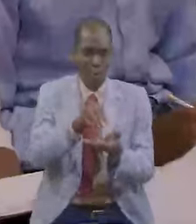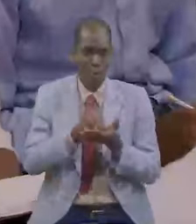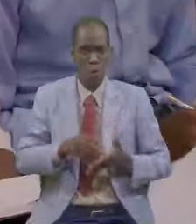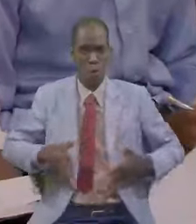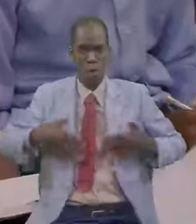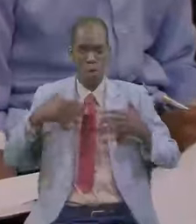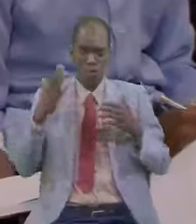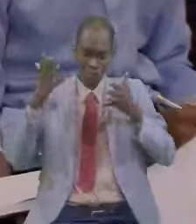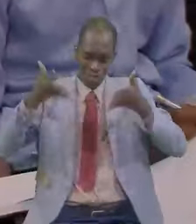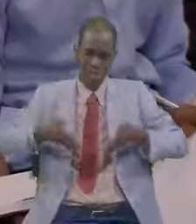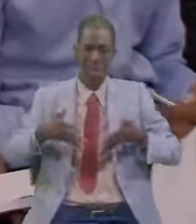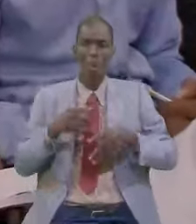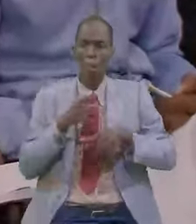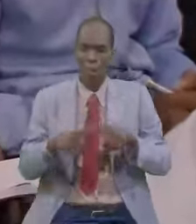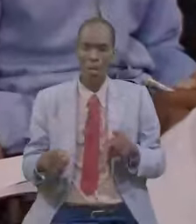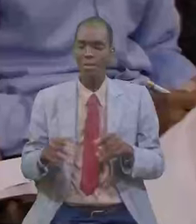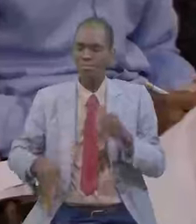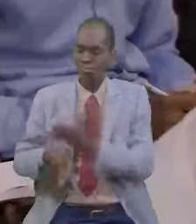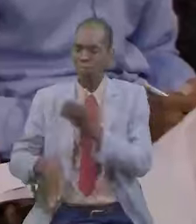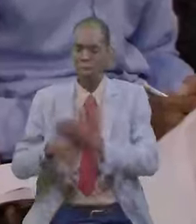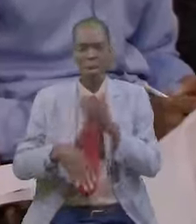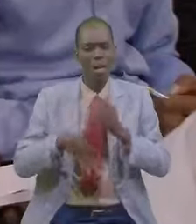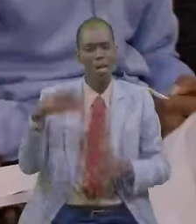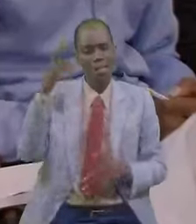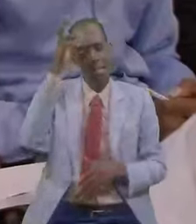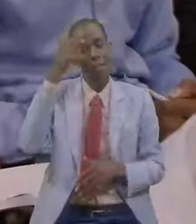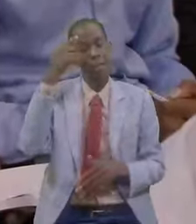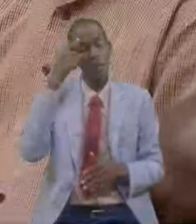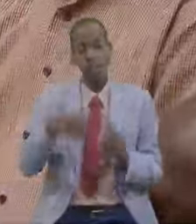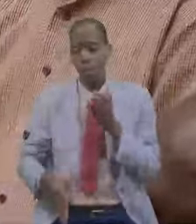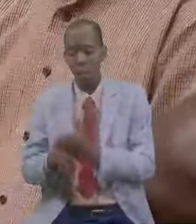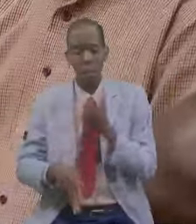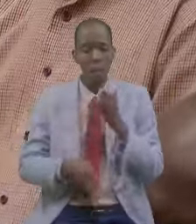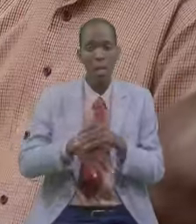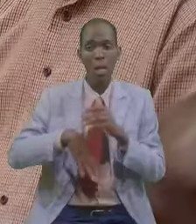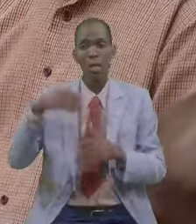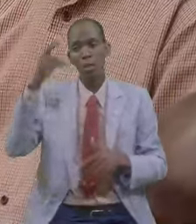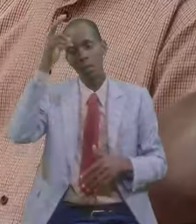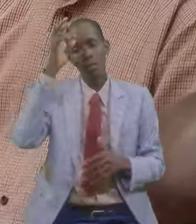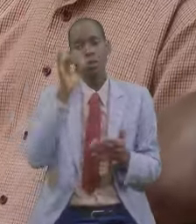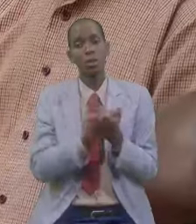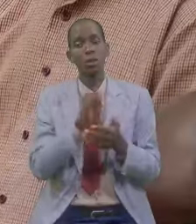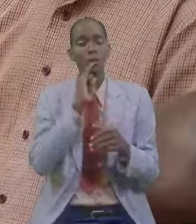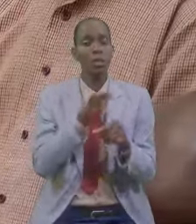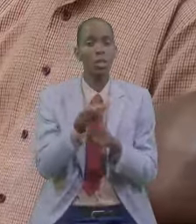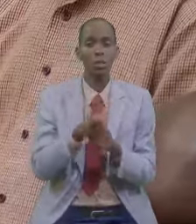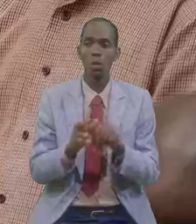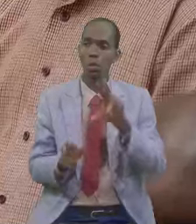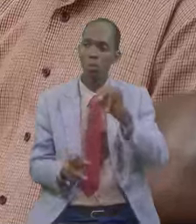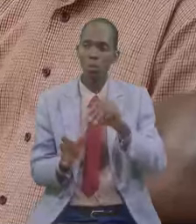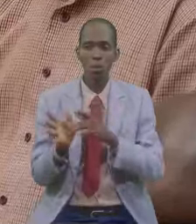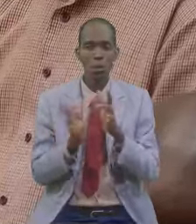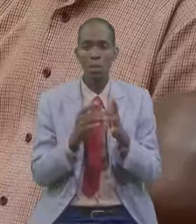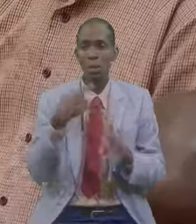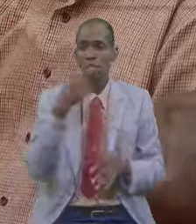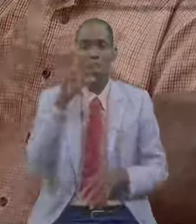souillé en eux. Ils croient qu'aussi ils peuvent chasser le démon, que cela suffit. Jésus a dit non,